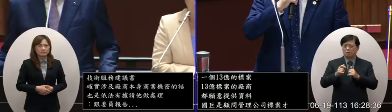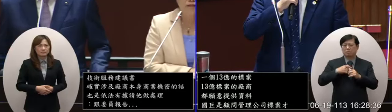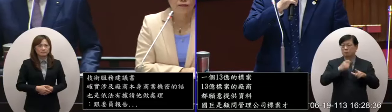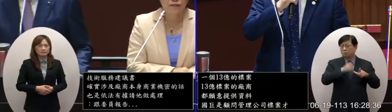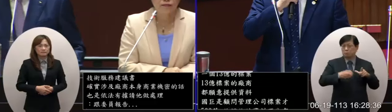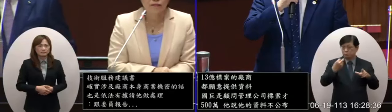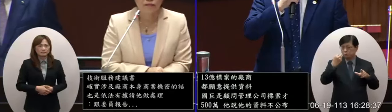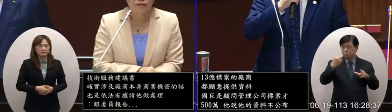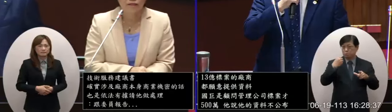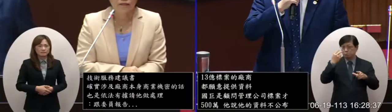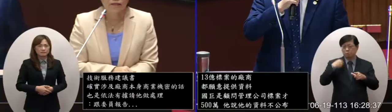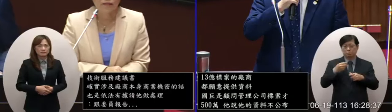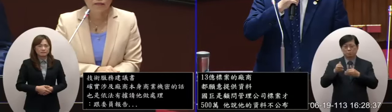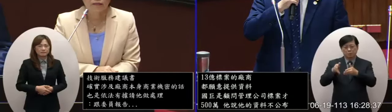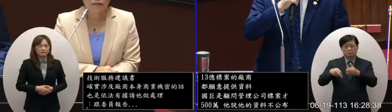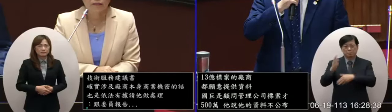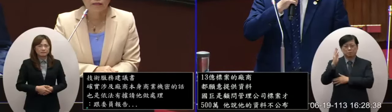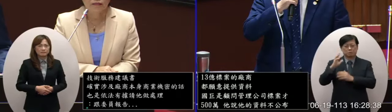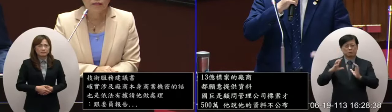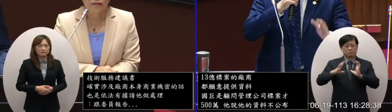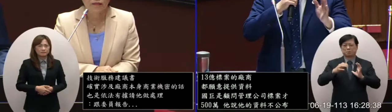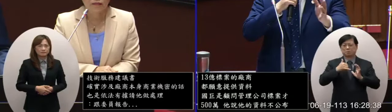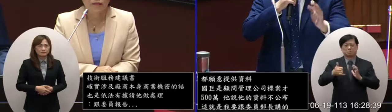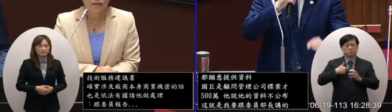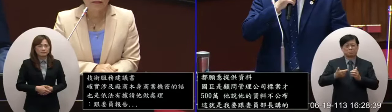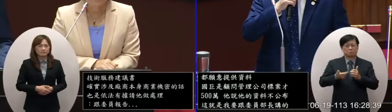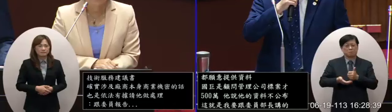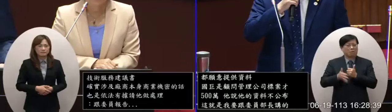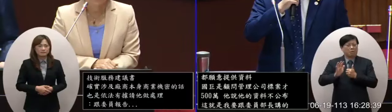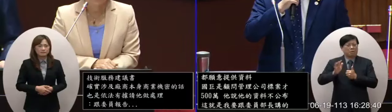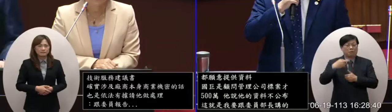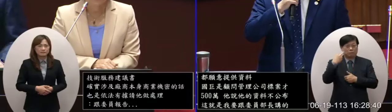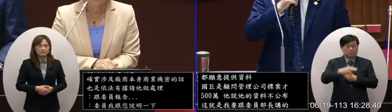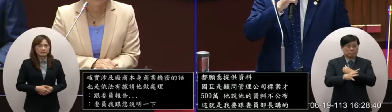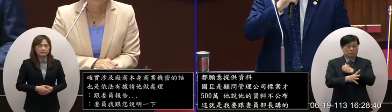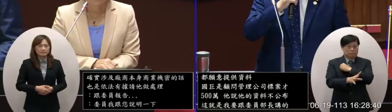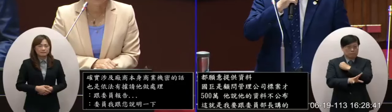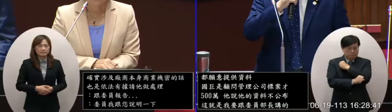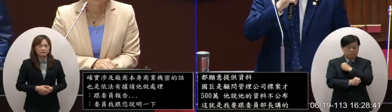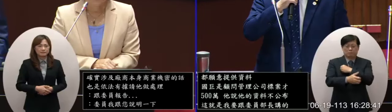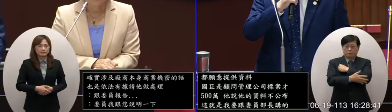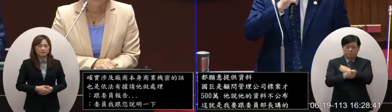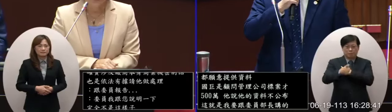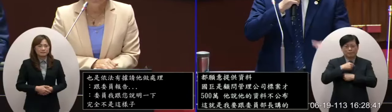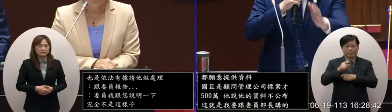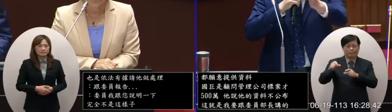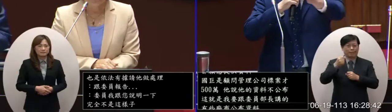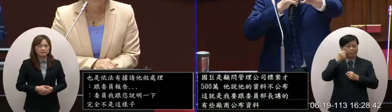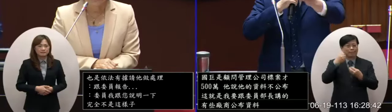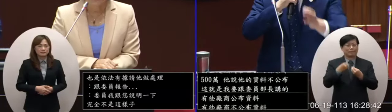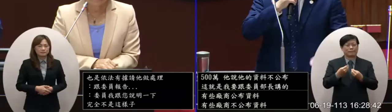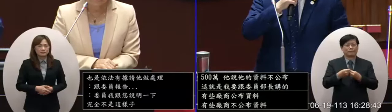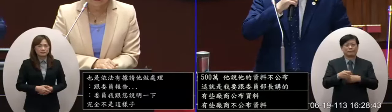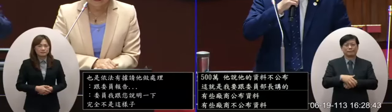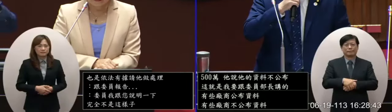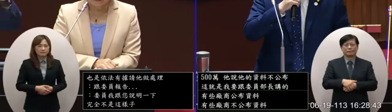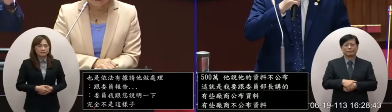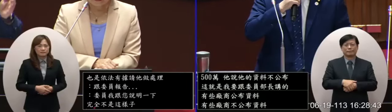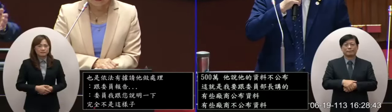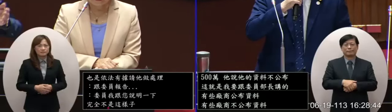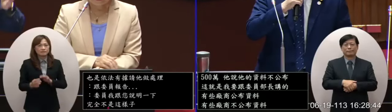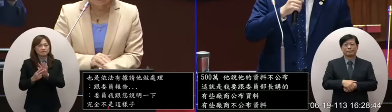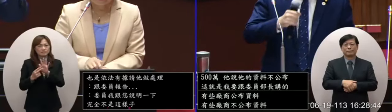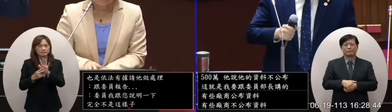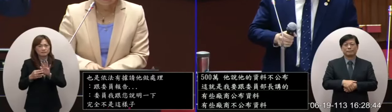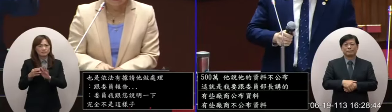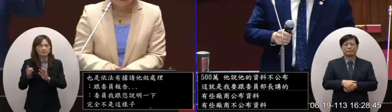厂商对行政官员不尊重，而且让辛苦的基层公务人员无所适从啊。好， 再 给10秒， 你这样的说明